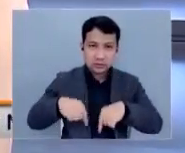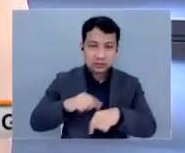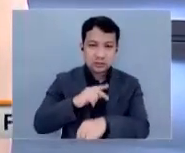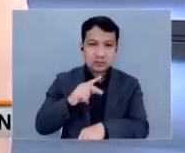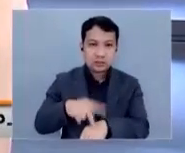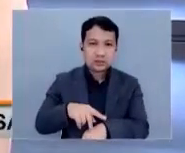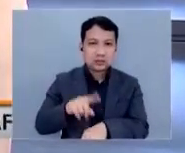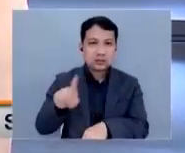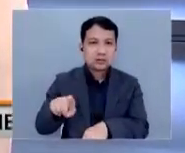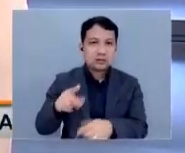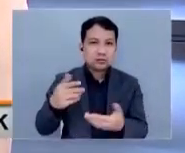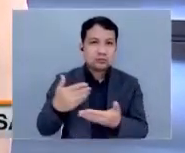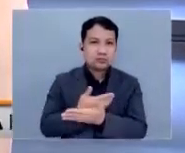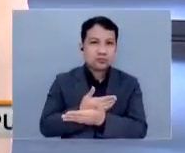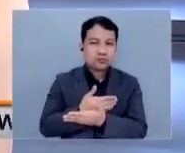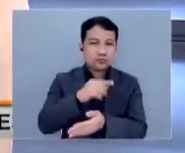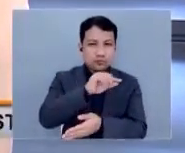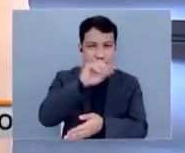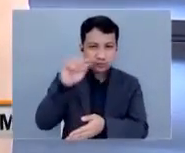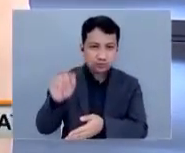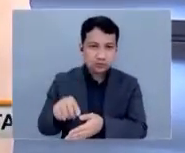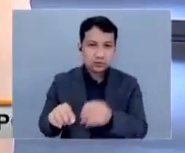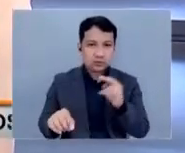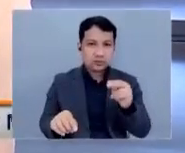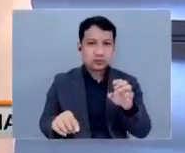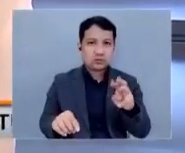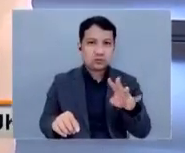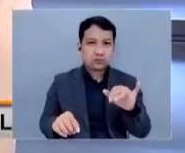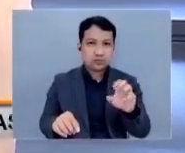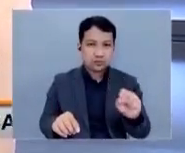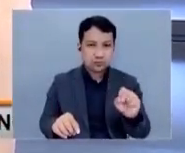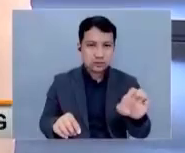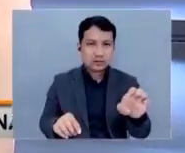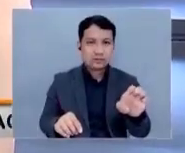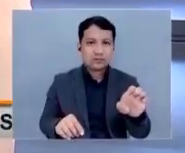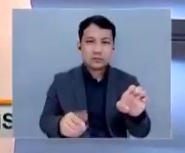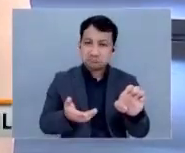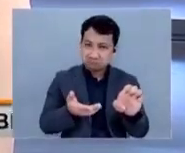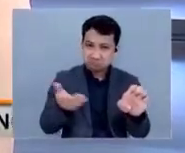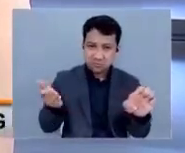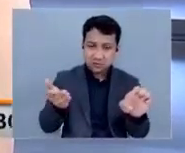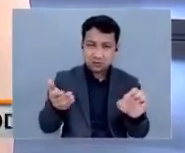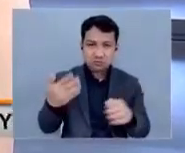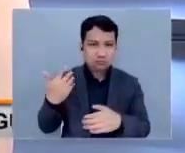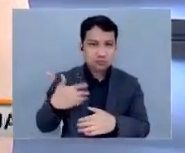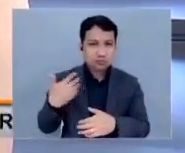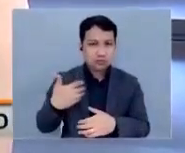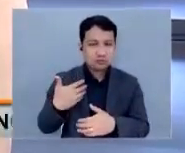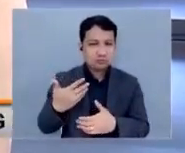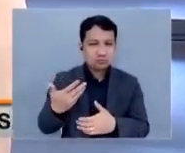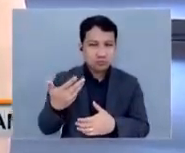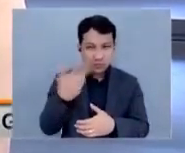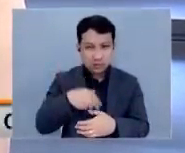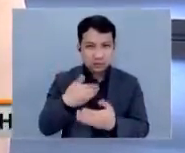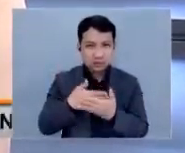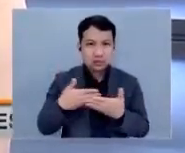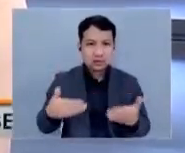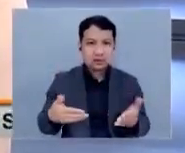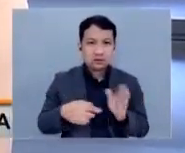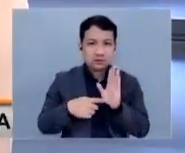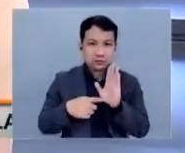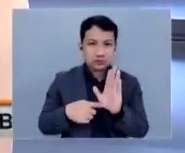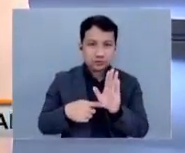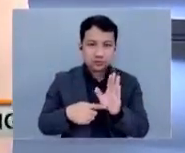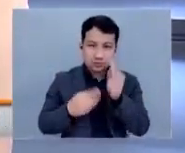pang pambihirang kometa na NEOWISE. Mga kapatid, ang pagkamangha natin sa mga ganitong bagay, nagtutulak naman